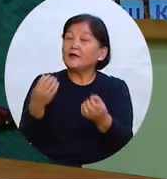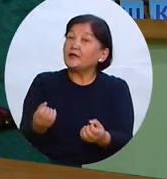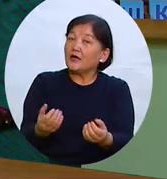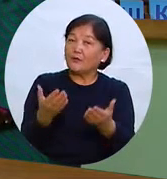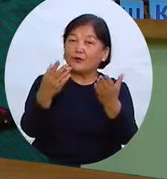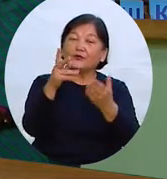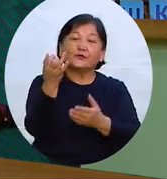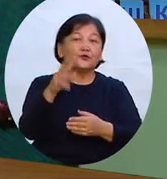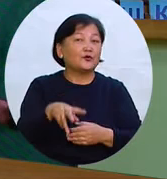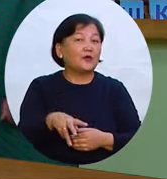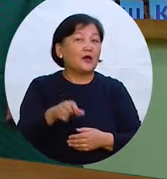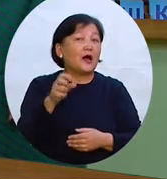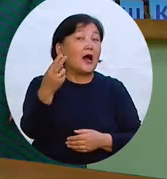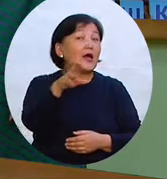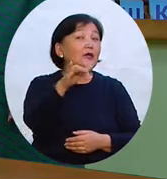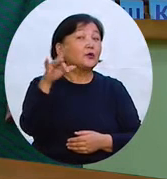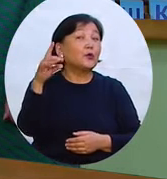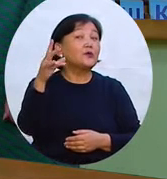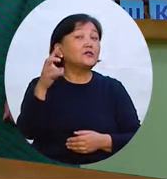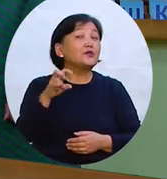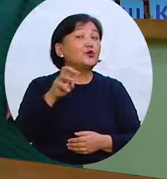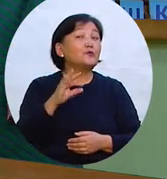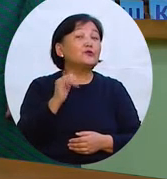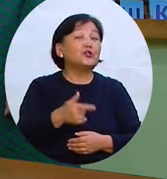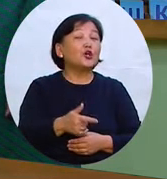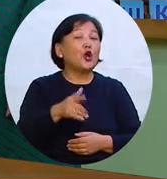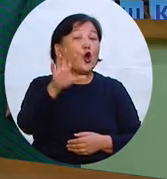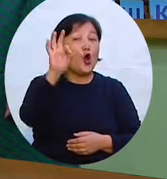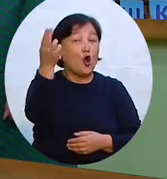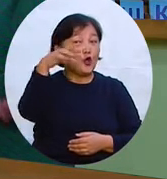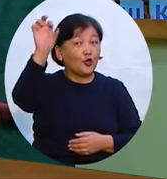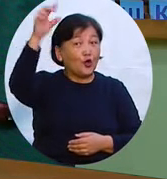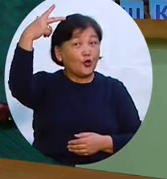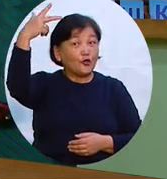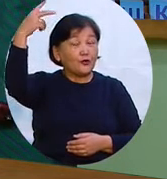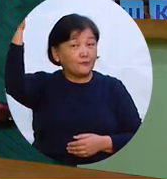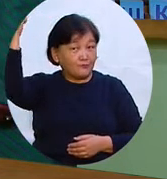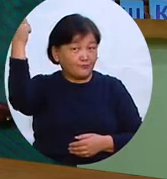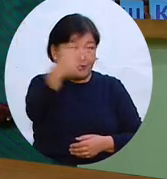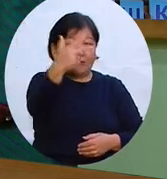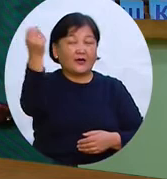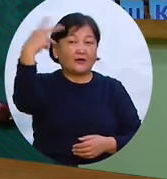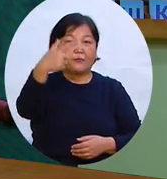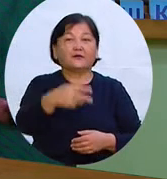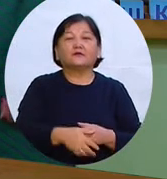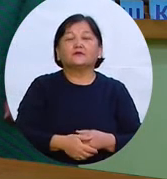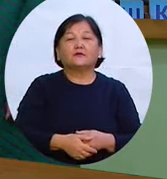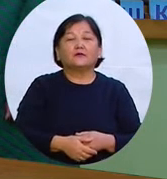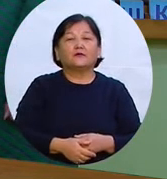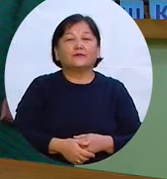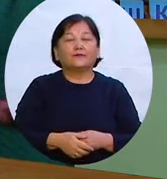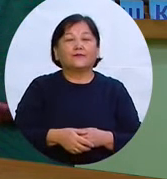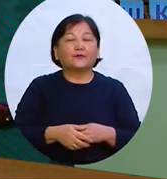алтуурсан унах шиг од харна гэж гарсан байна. За, ингээ хүүхдүүдээ хамтдаа үгийн